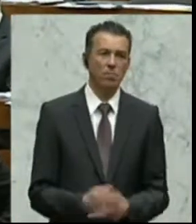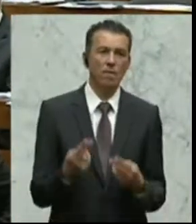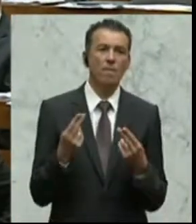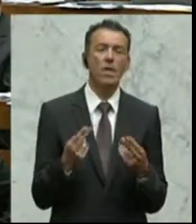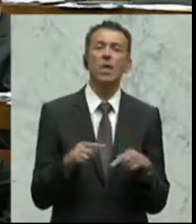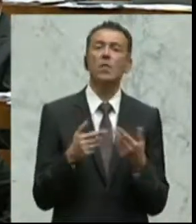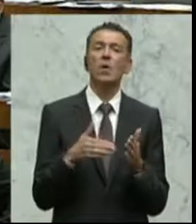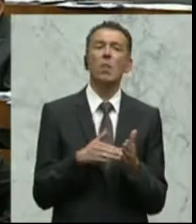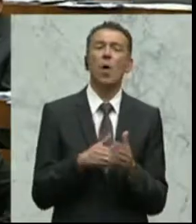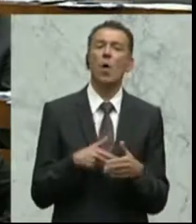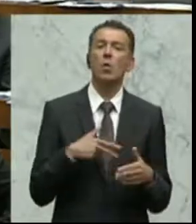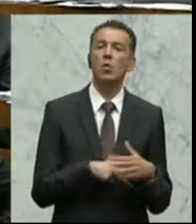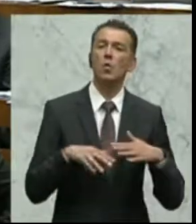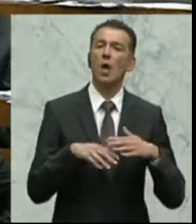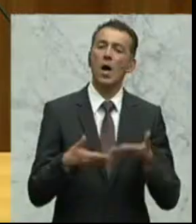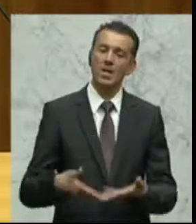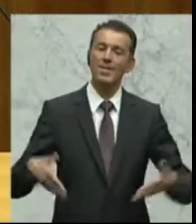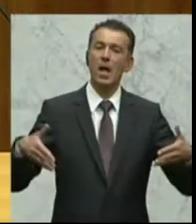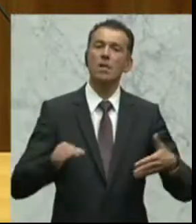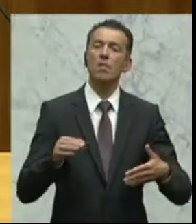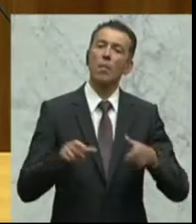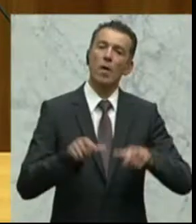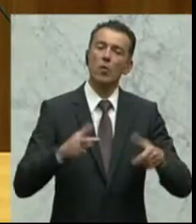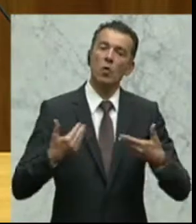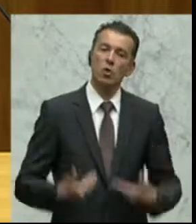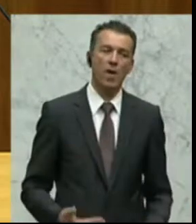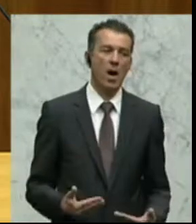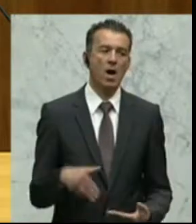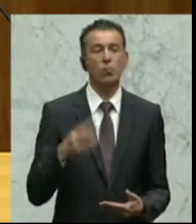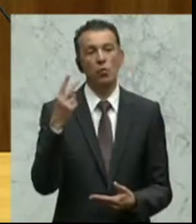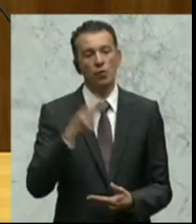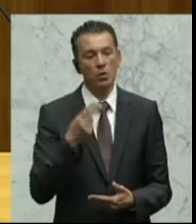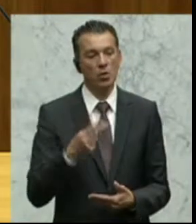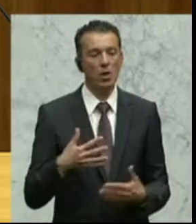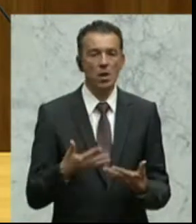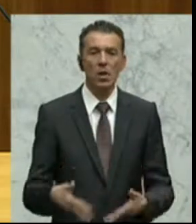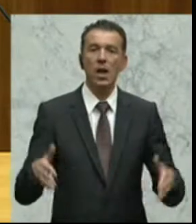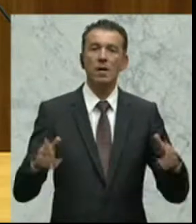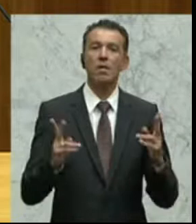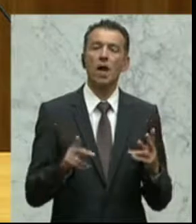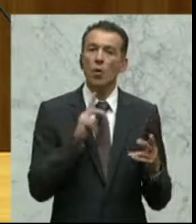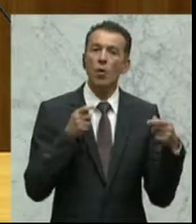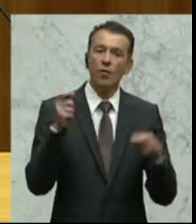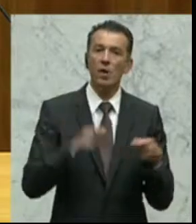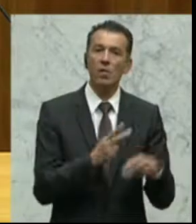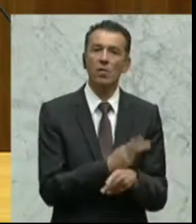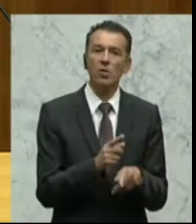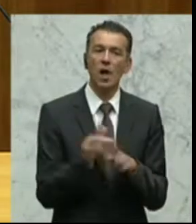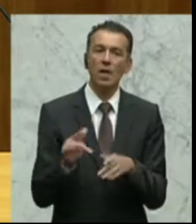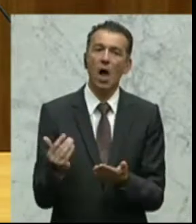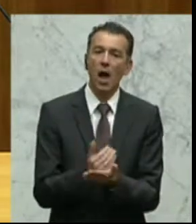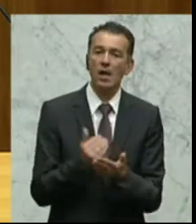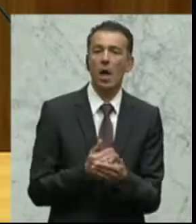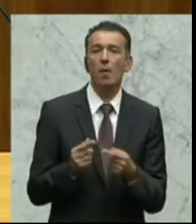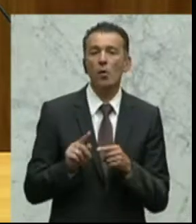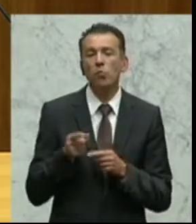soziales Netz für die Schwachen in unserer Gesellschaft. Aber da muss man mal verstehen, dieses Netz ist nur finanzierbar, wenn der Staat Einnahmen hat. Und langfristig wird